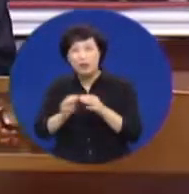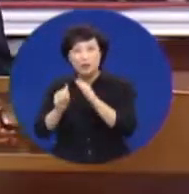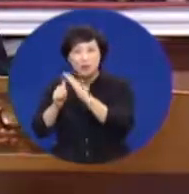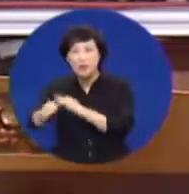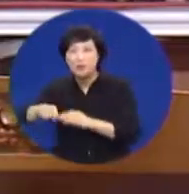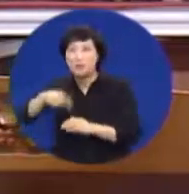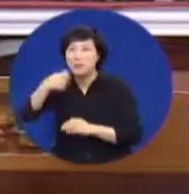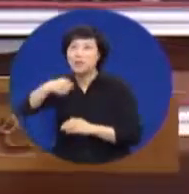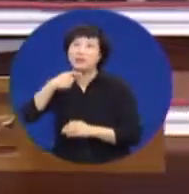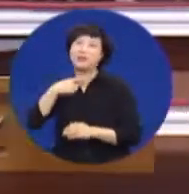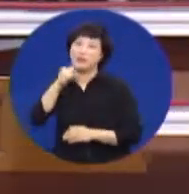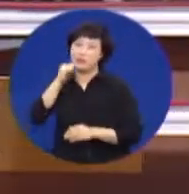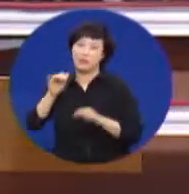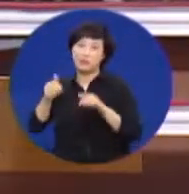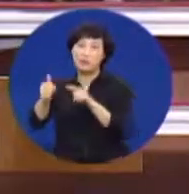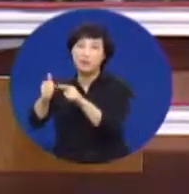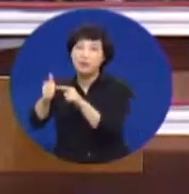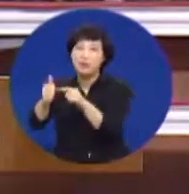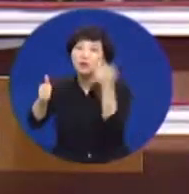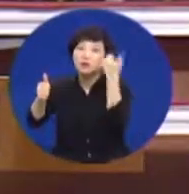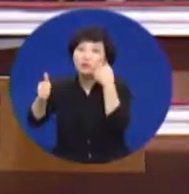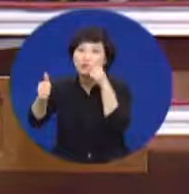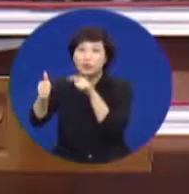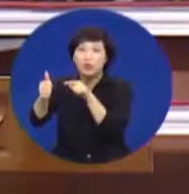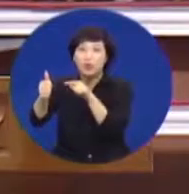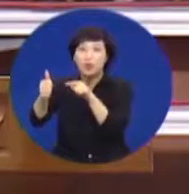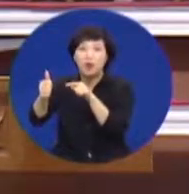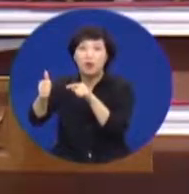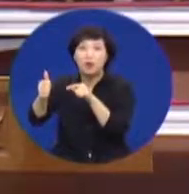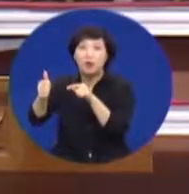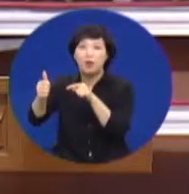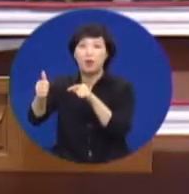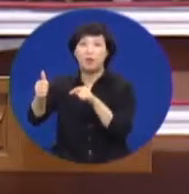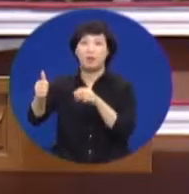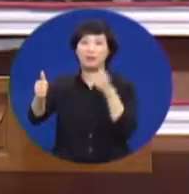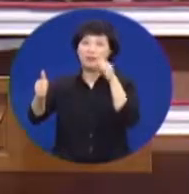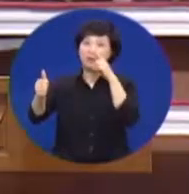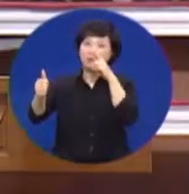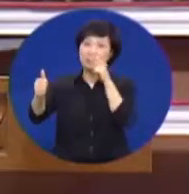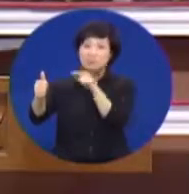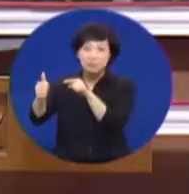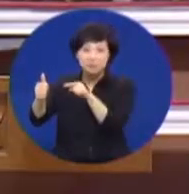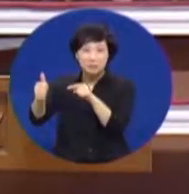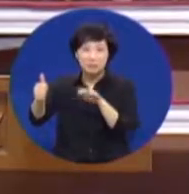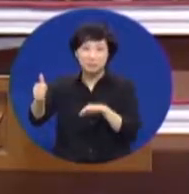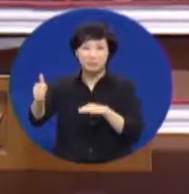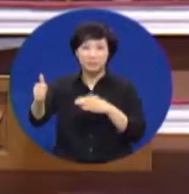그리고 이분이 누군가를 가만히 봤더니